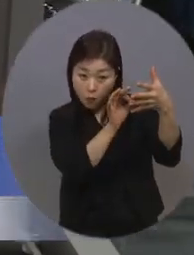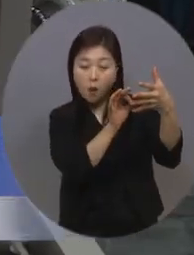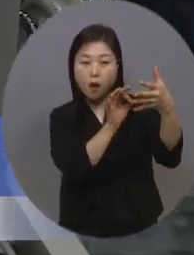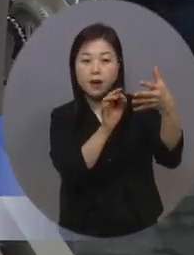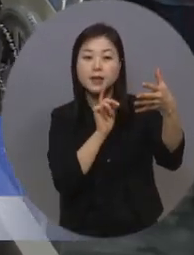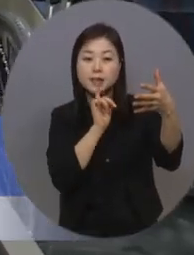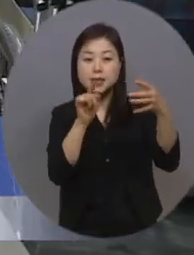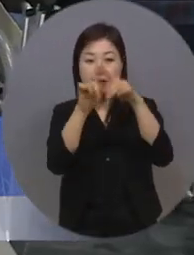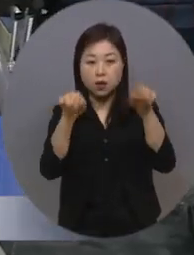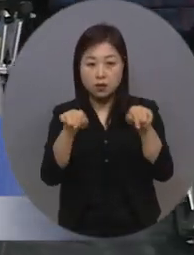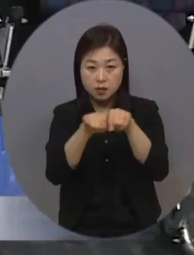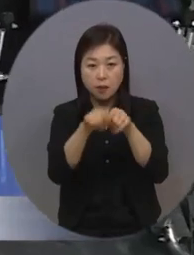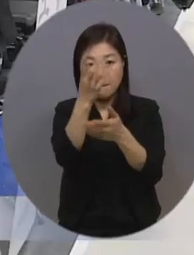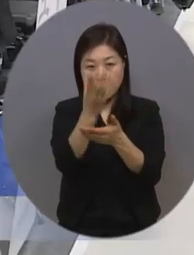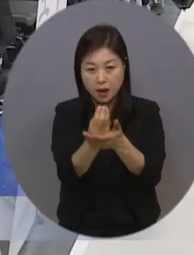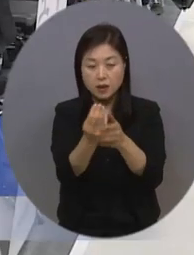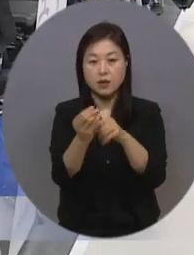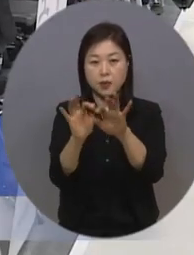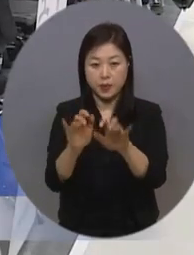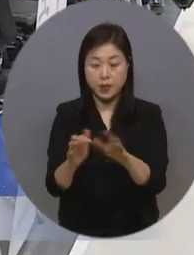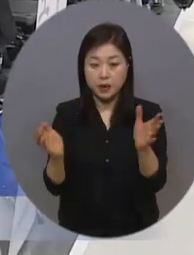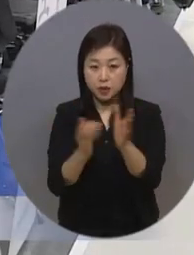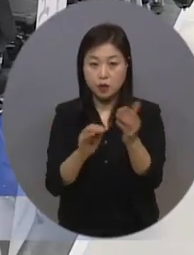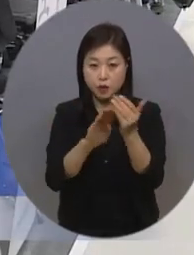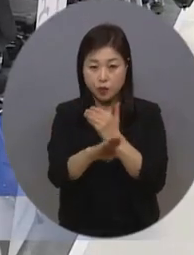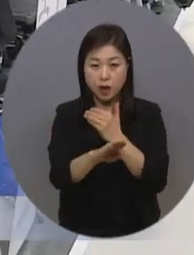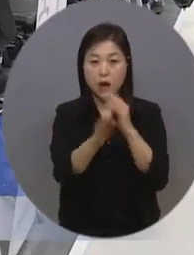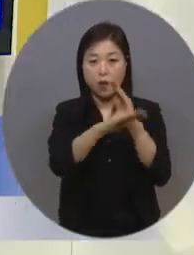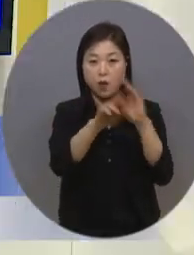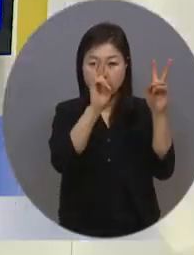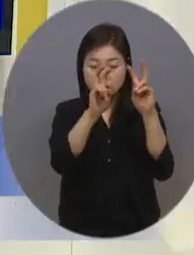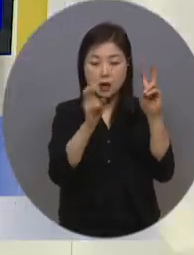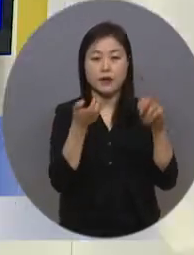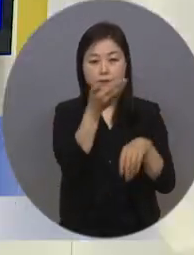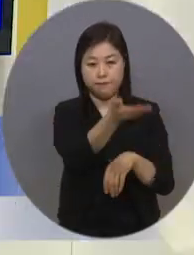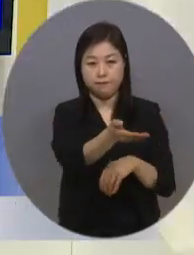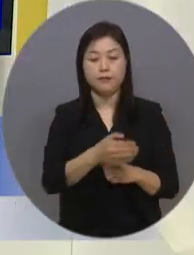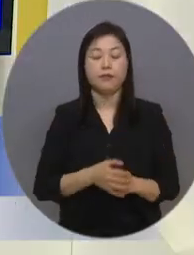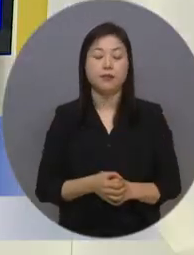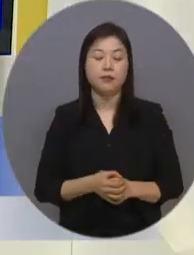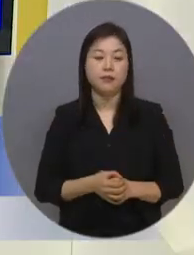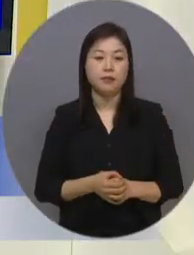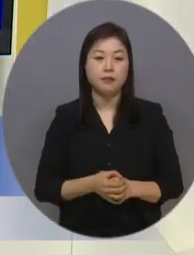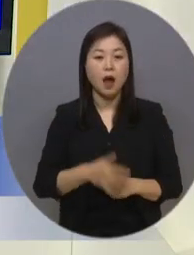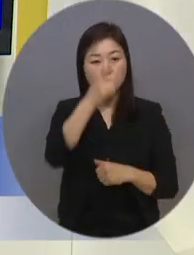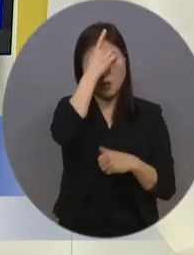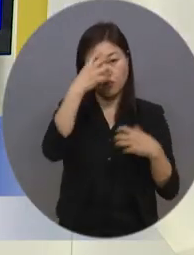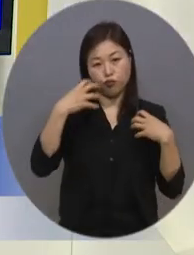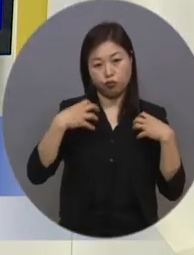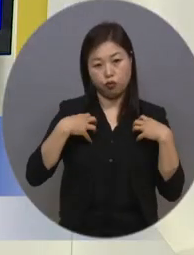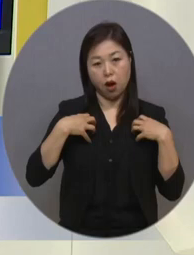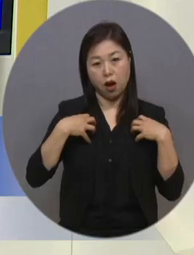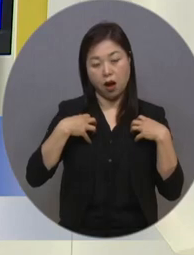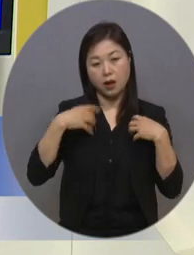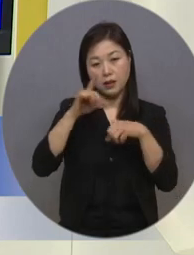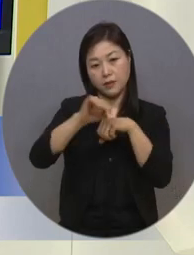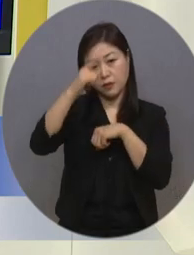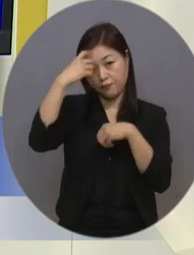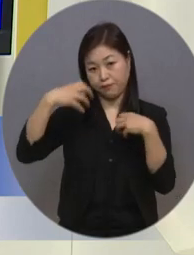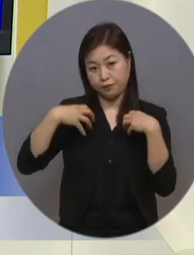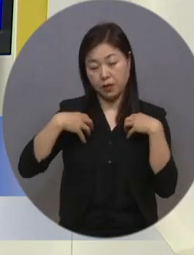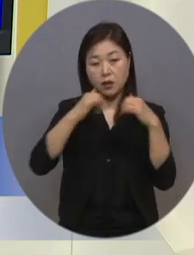신청서를 내려받아 작성 후 공단으로 제출하면 됩니다. 매년 정부와 지자체는